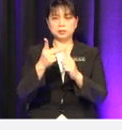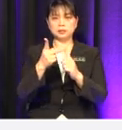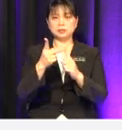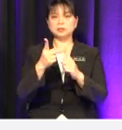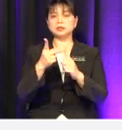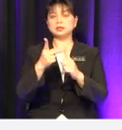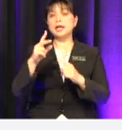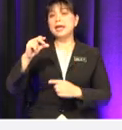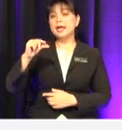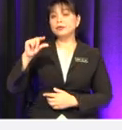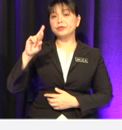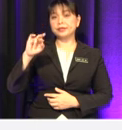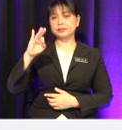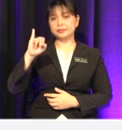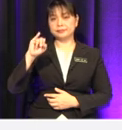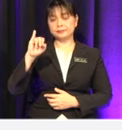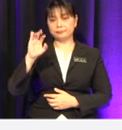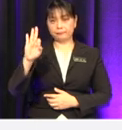yang pertama